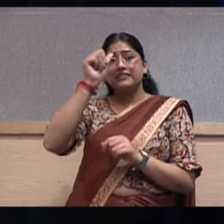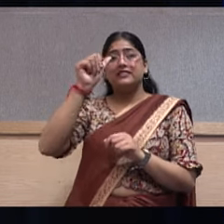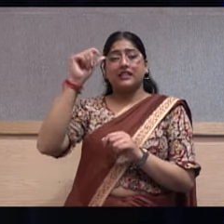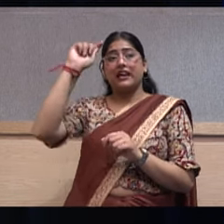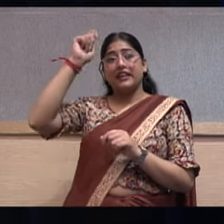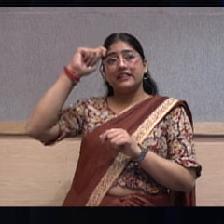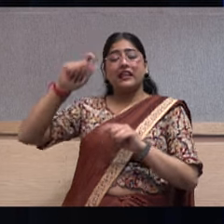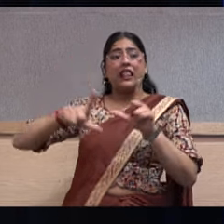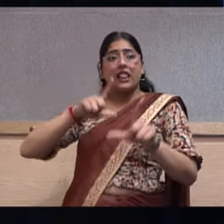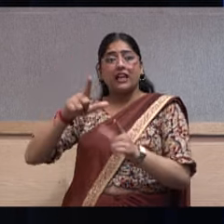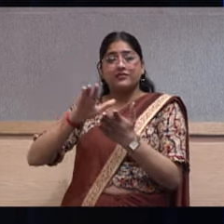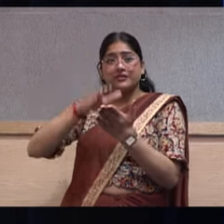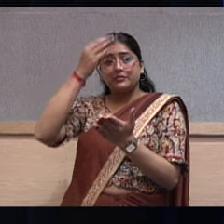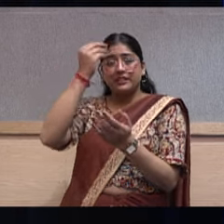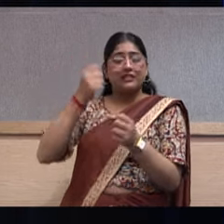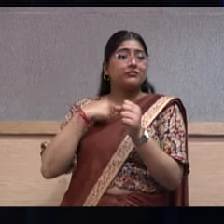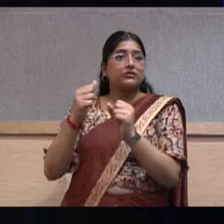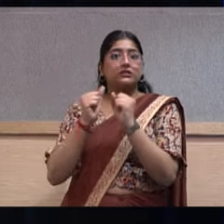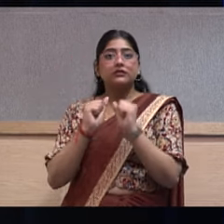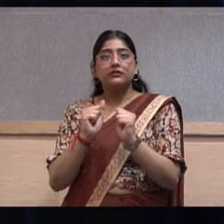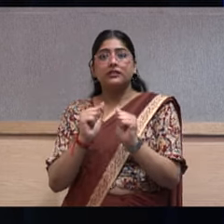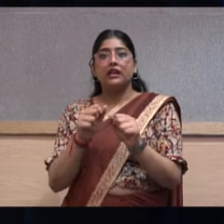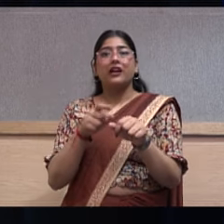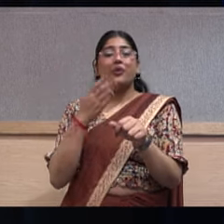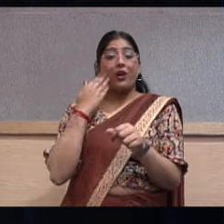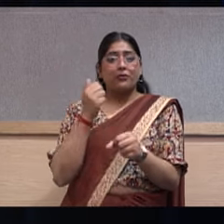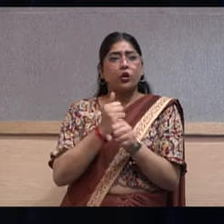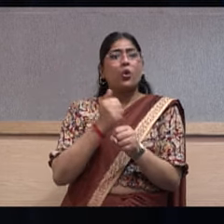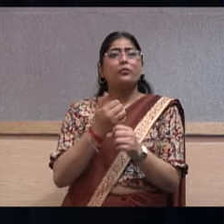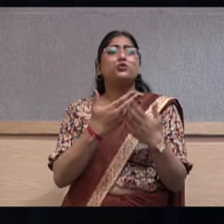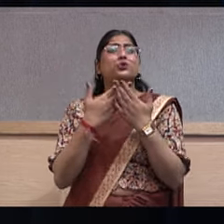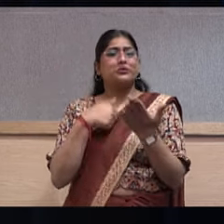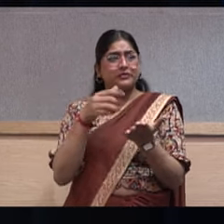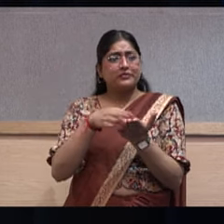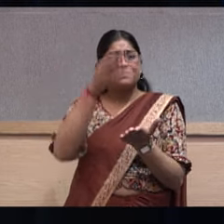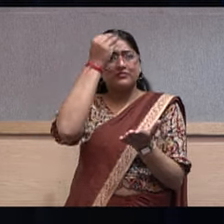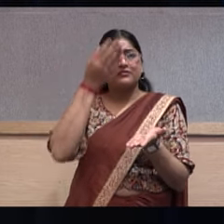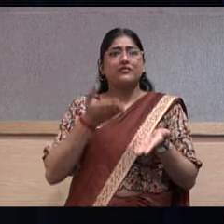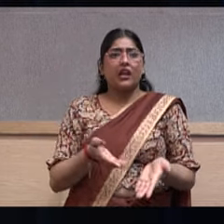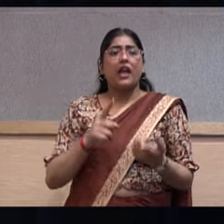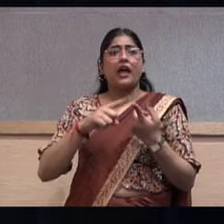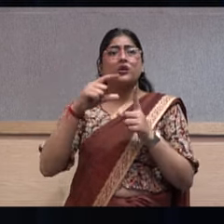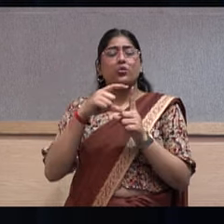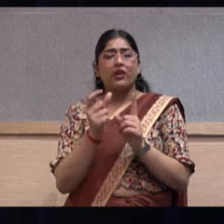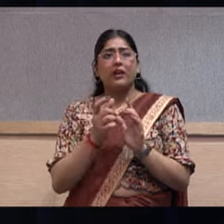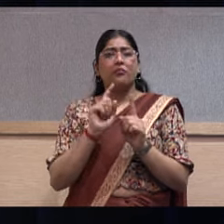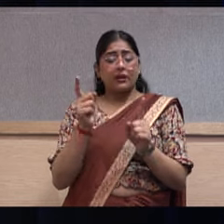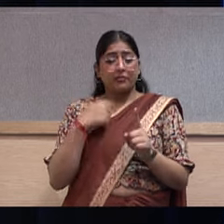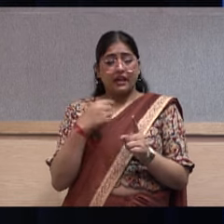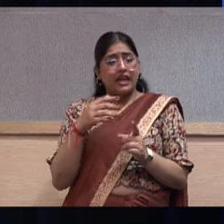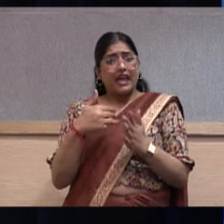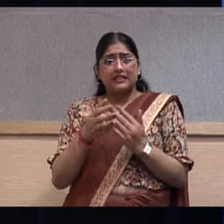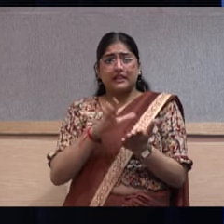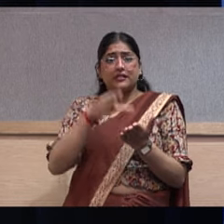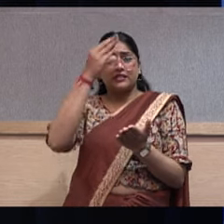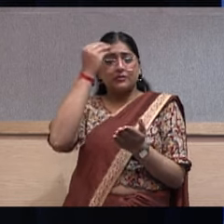लिए चुनौती था मैं सरकारी स्कूलों में पढ़ा हूं इसलिए मेरे समझ जो बनी मेरे मातृभाषा को